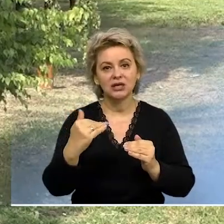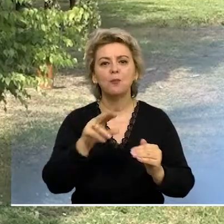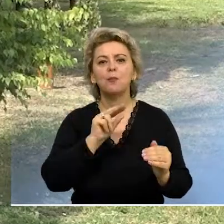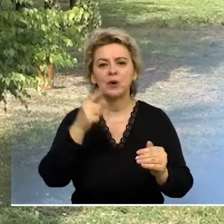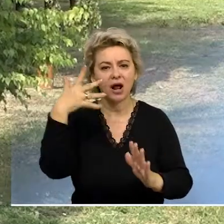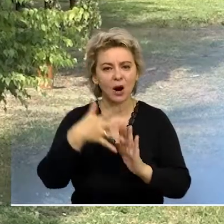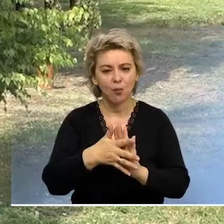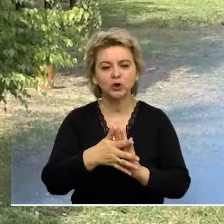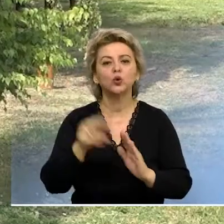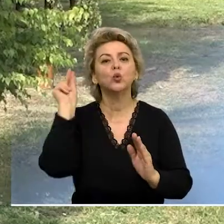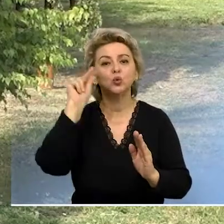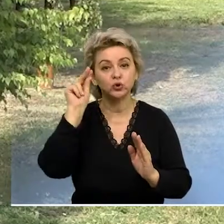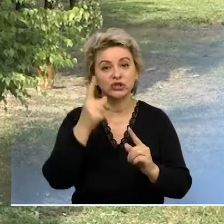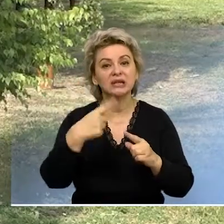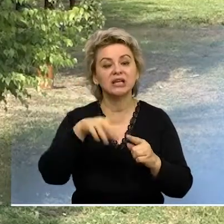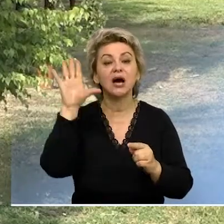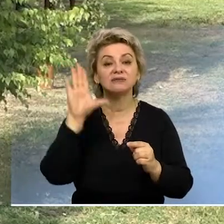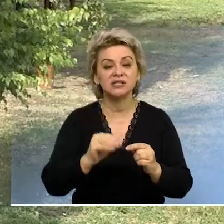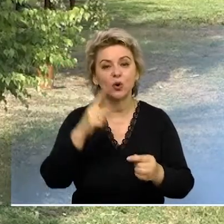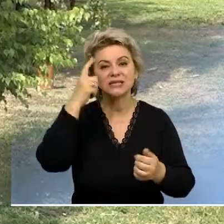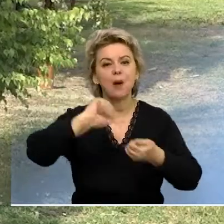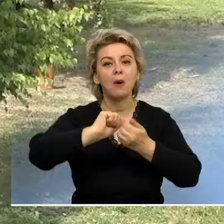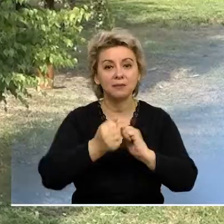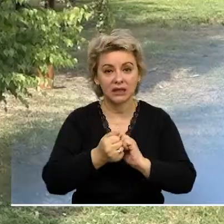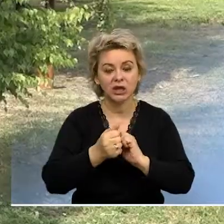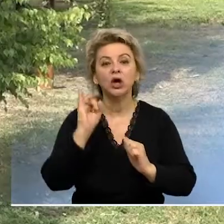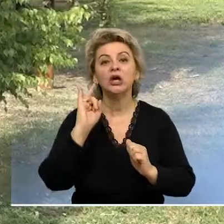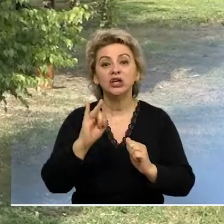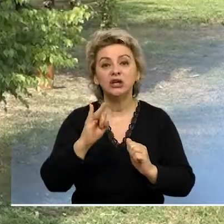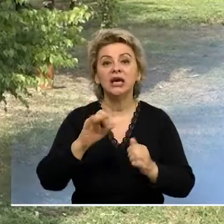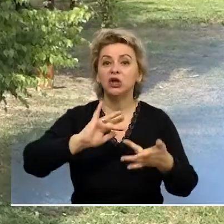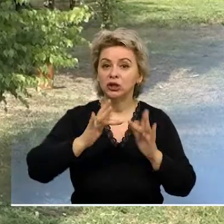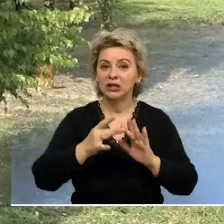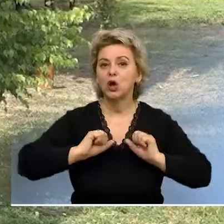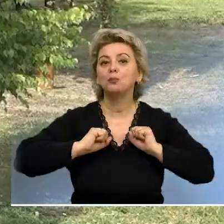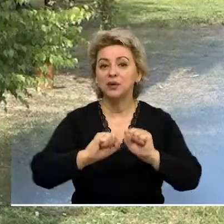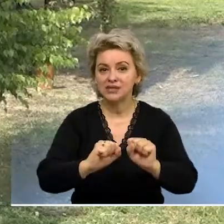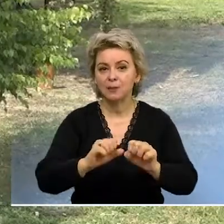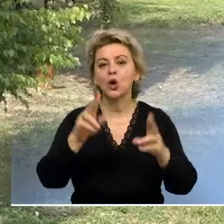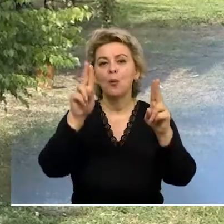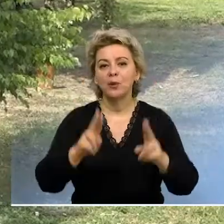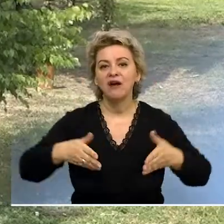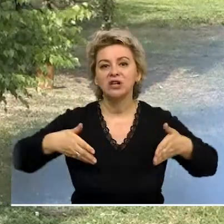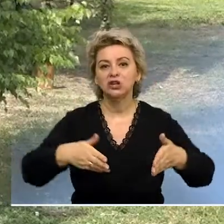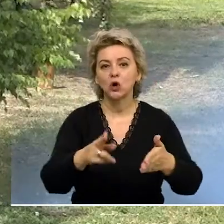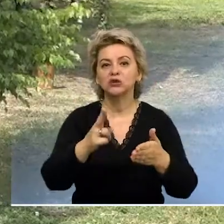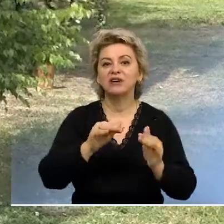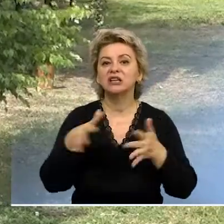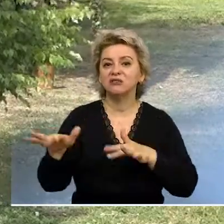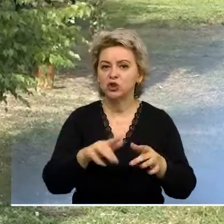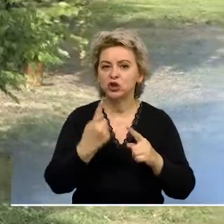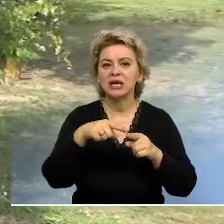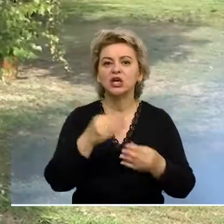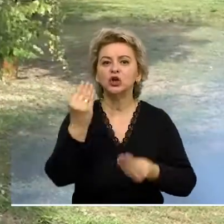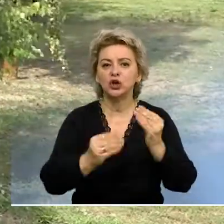инструктаж. Они прорабатывают, проучивают это все, запоминают и интернет-безопасность, и